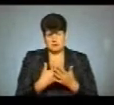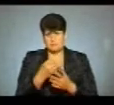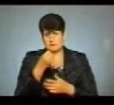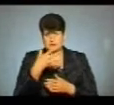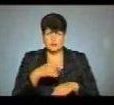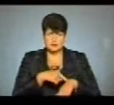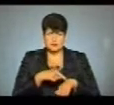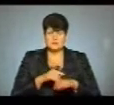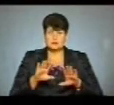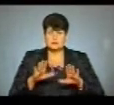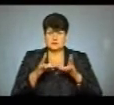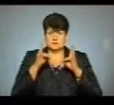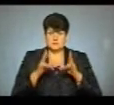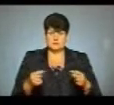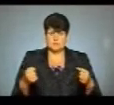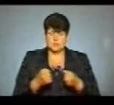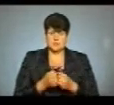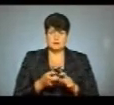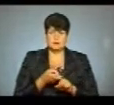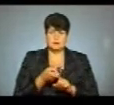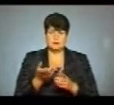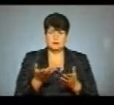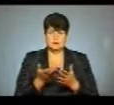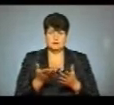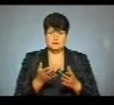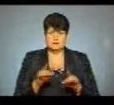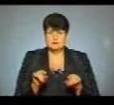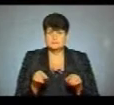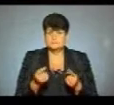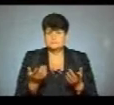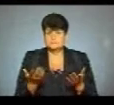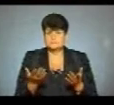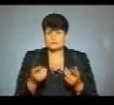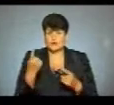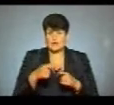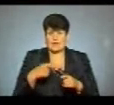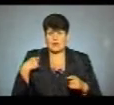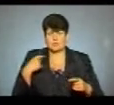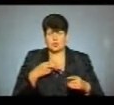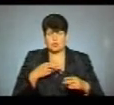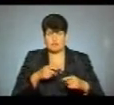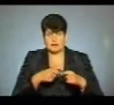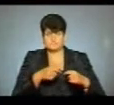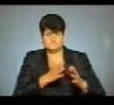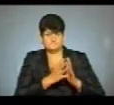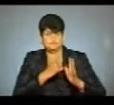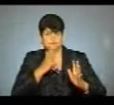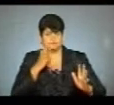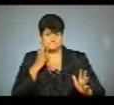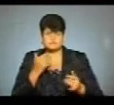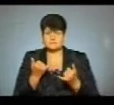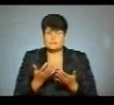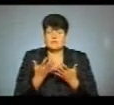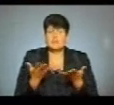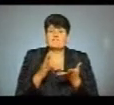години сталася аварія, внаслідок якої утворився кілометровий затор. Зараз поліцейські з'ясовують